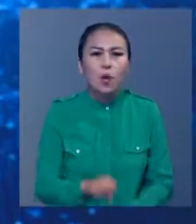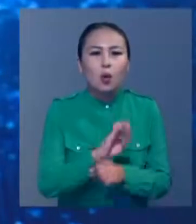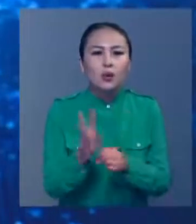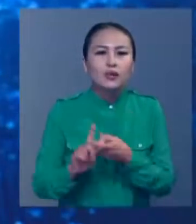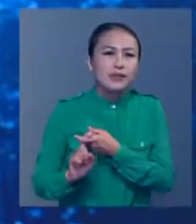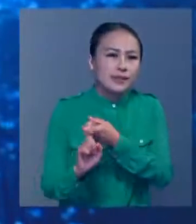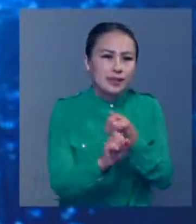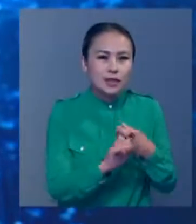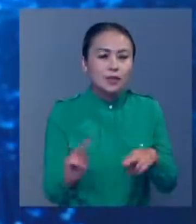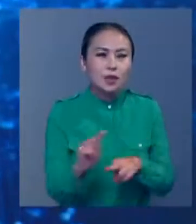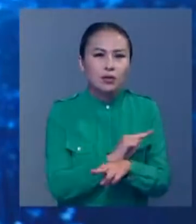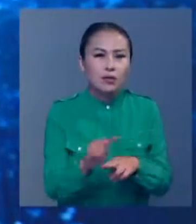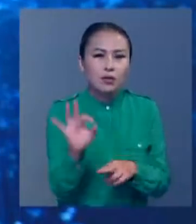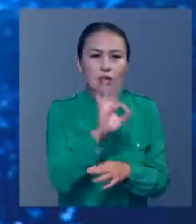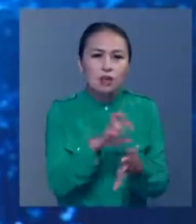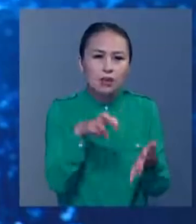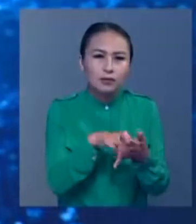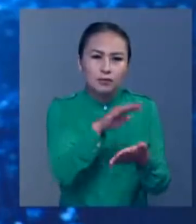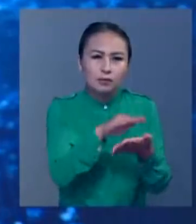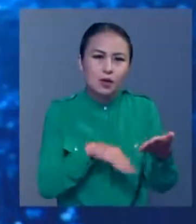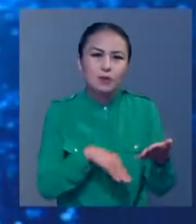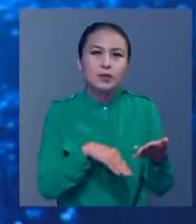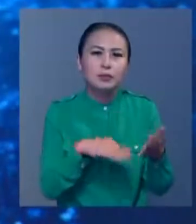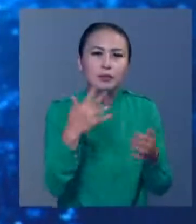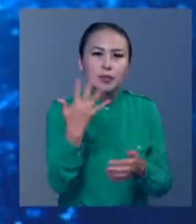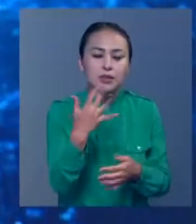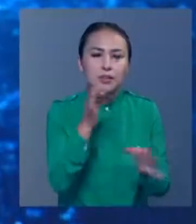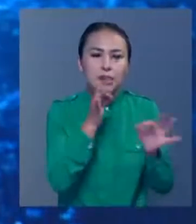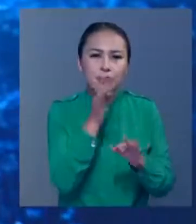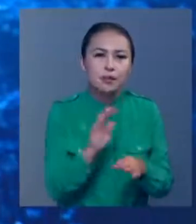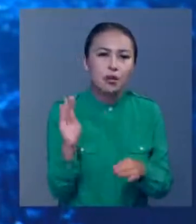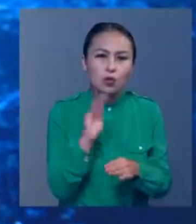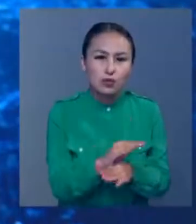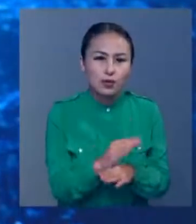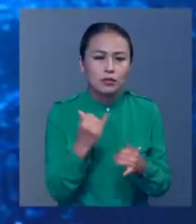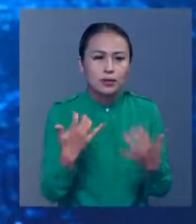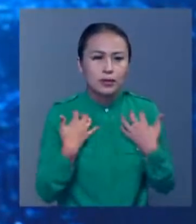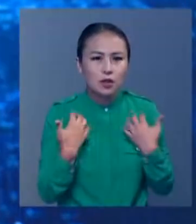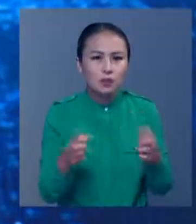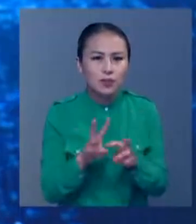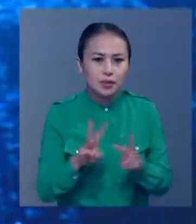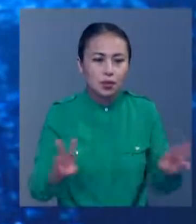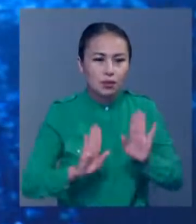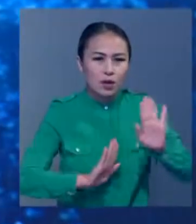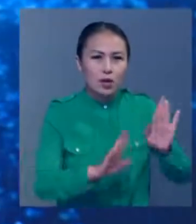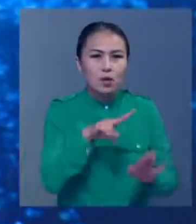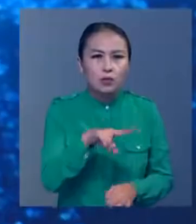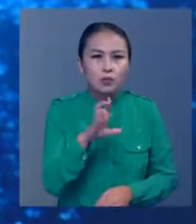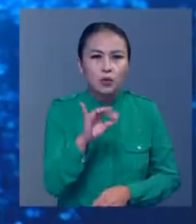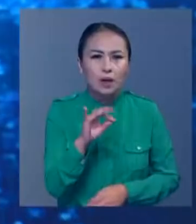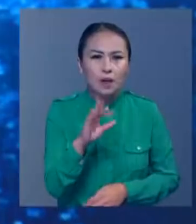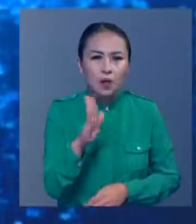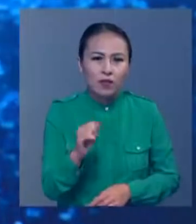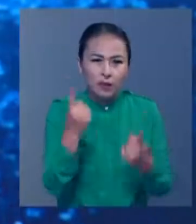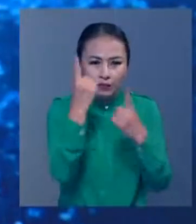Коронавирус инфекциясынан емдеу хаттамасындағы тізімге 5 препарат қосылды. Бұл туралы денсаулық сақтау министрінің орынбасары Людмила